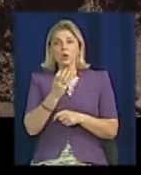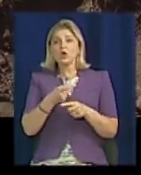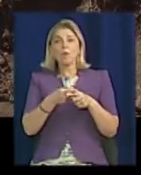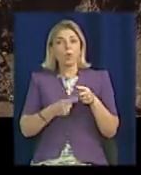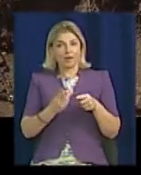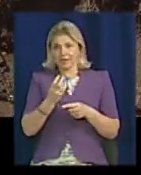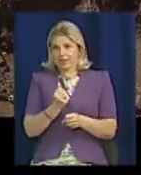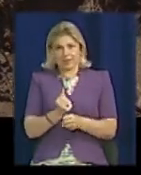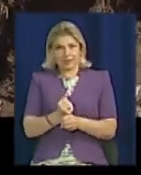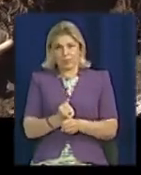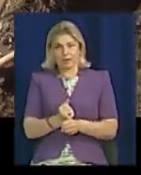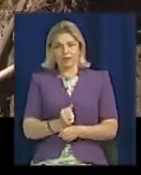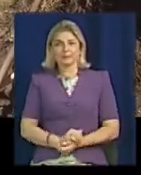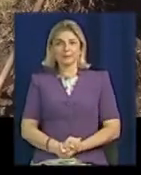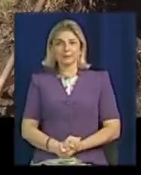навіть не зробили.